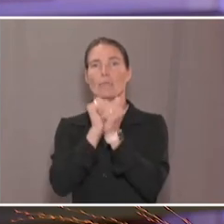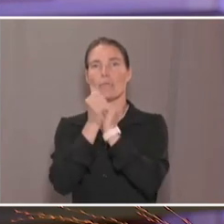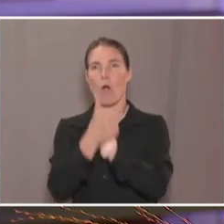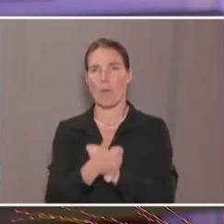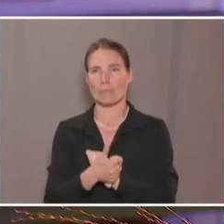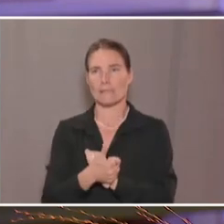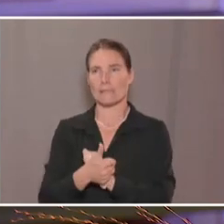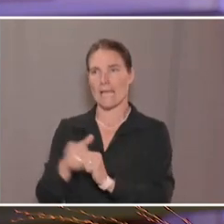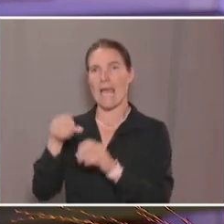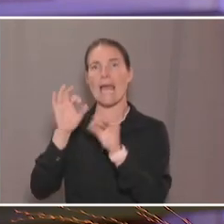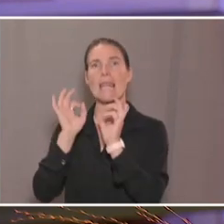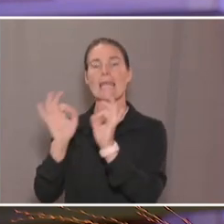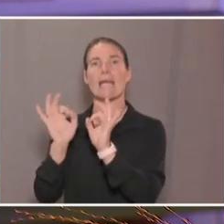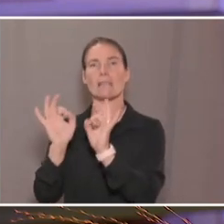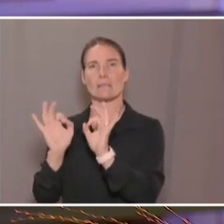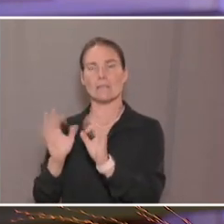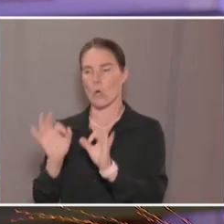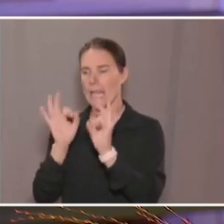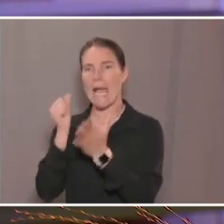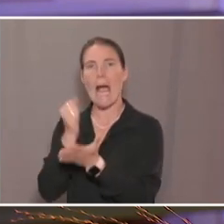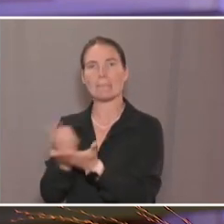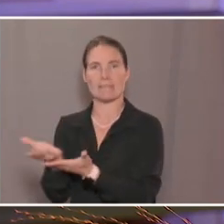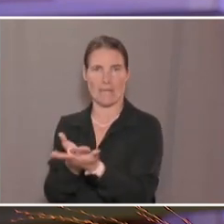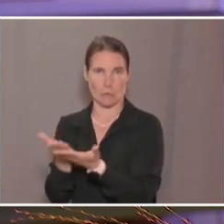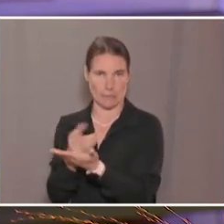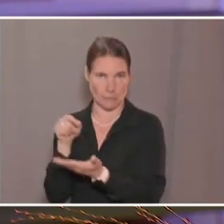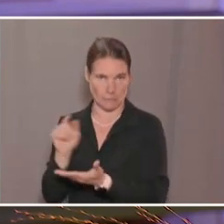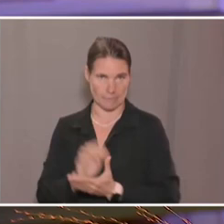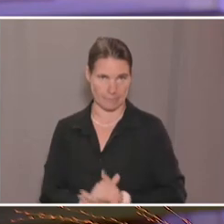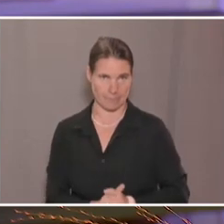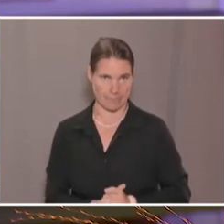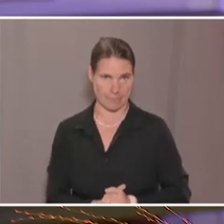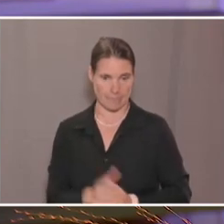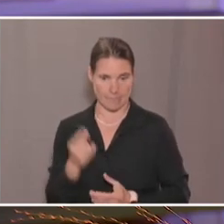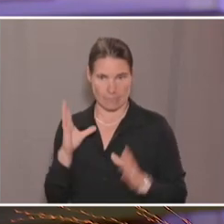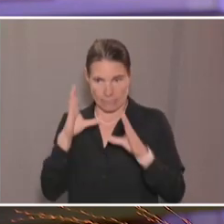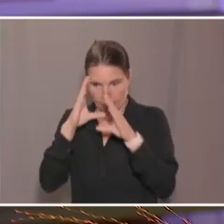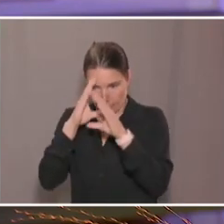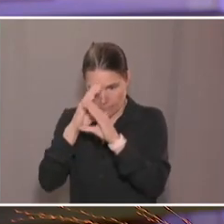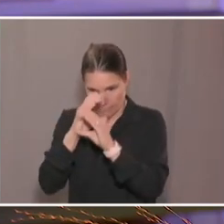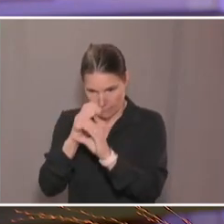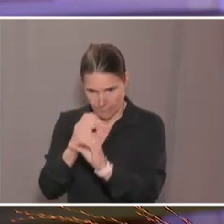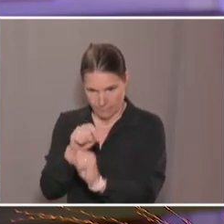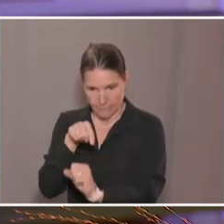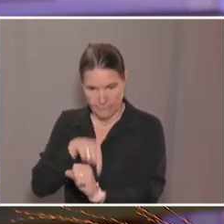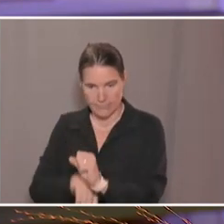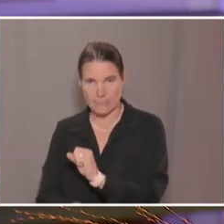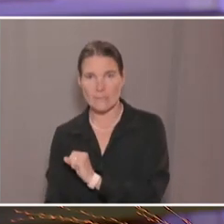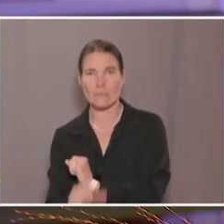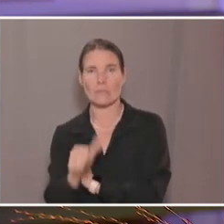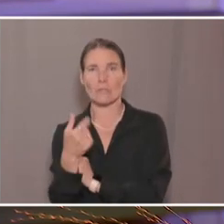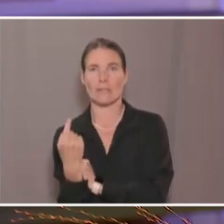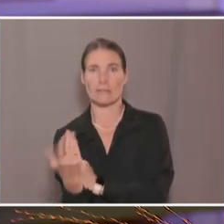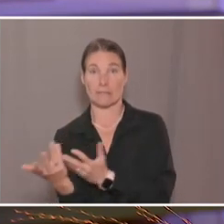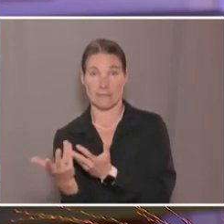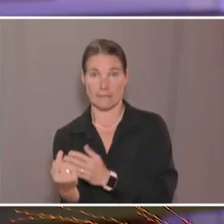Curricula und eben auch der Lehramtsausbildung. In den Fokus rückten sie dabei insbesondere